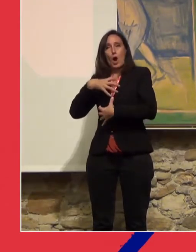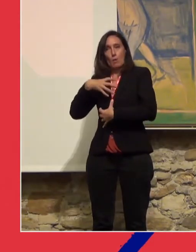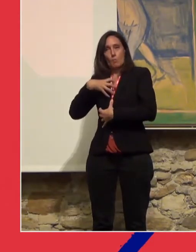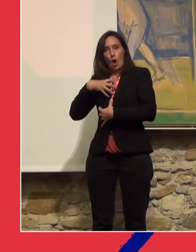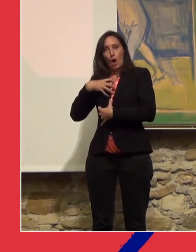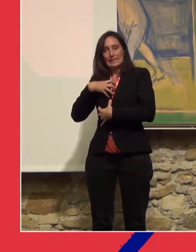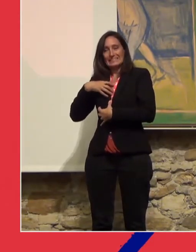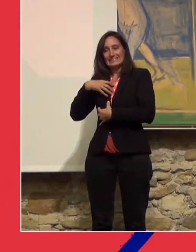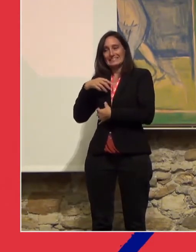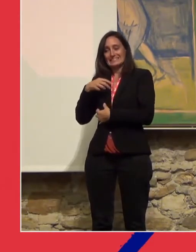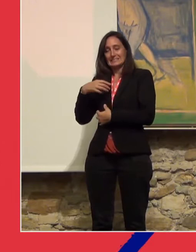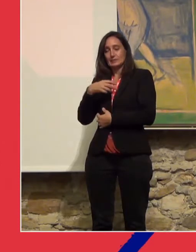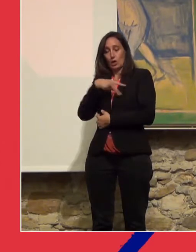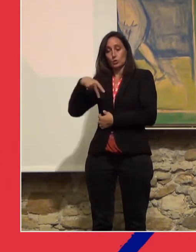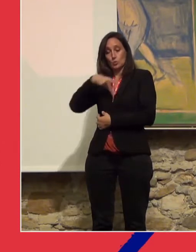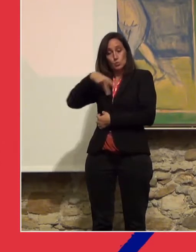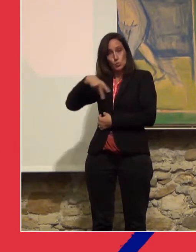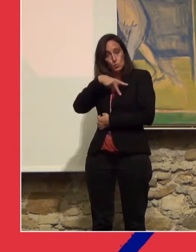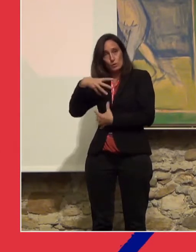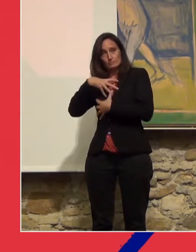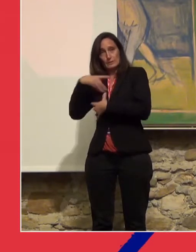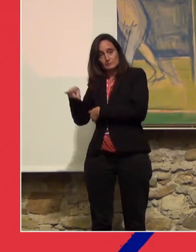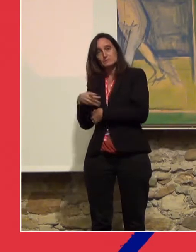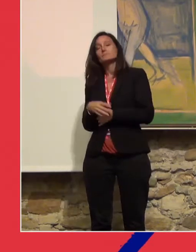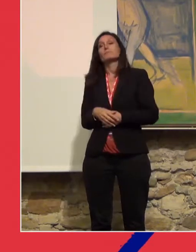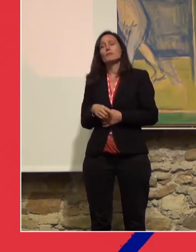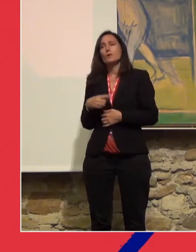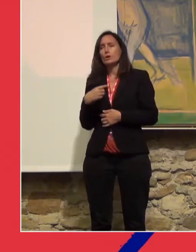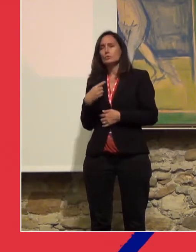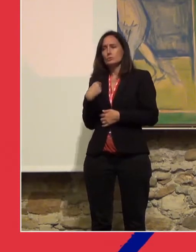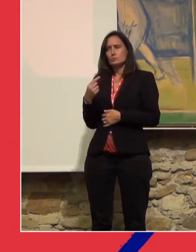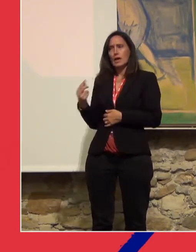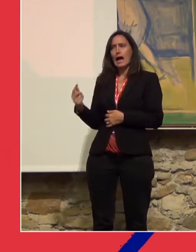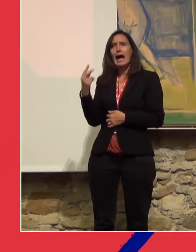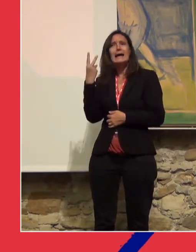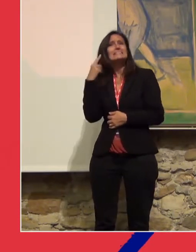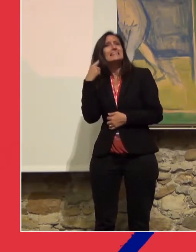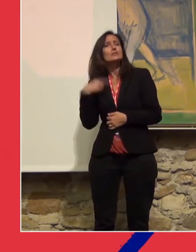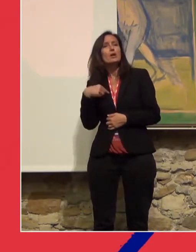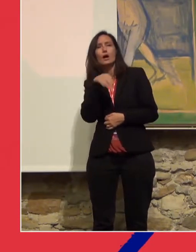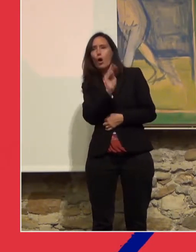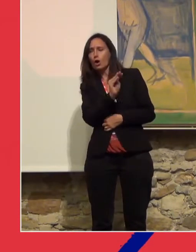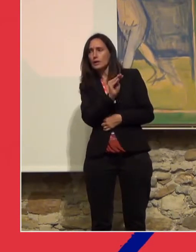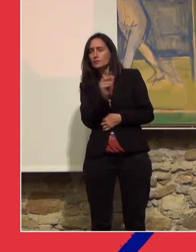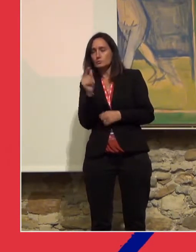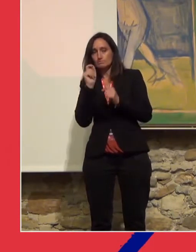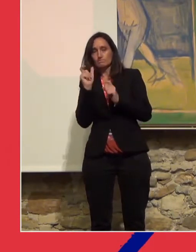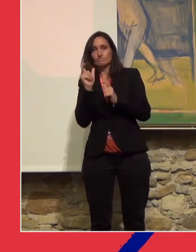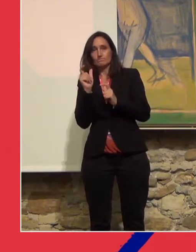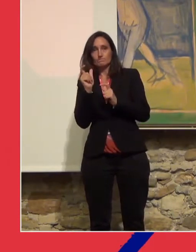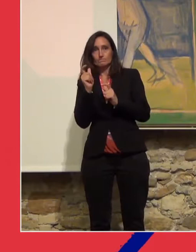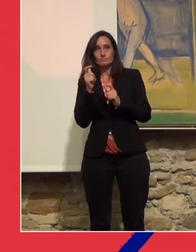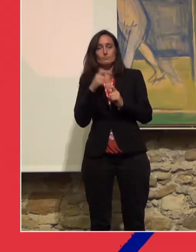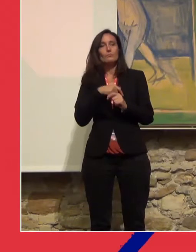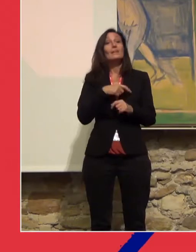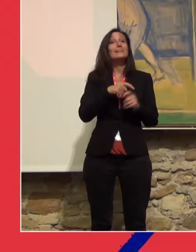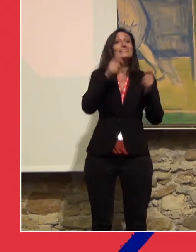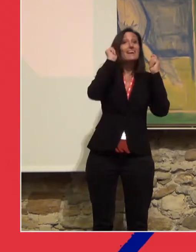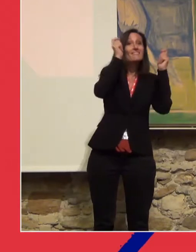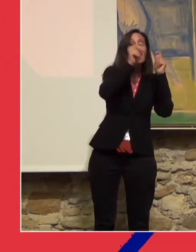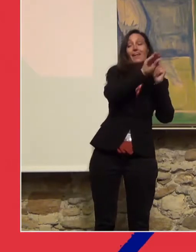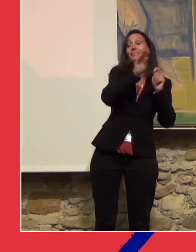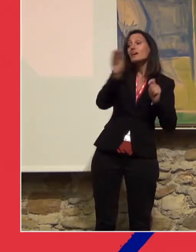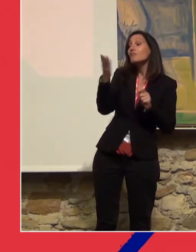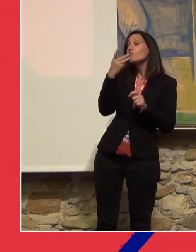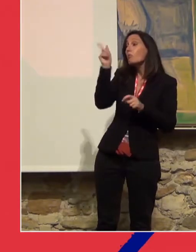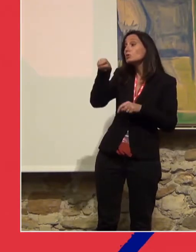chiese se anche lui fosse interessato a ricevere l'olio degli infermi, il giovane fu molto veloce a rispondere: